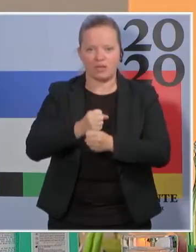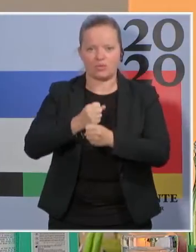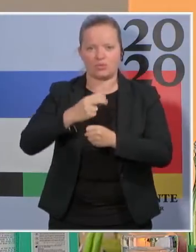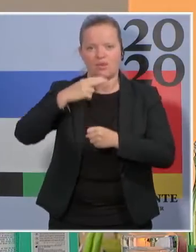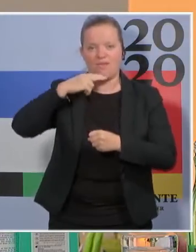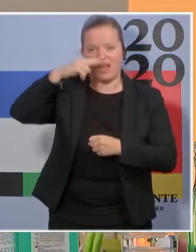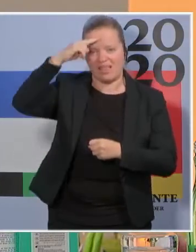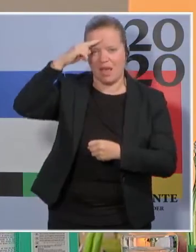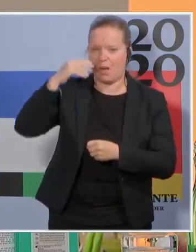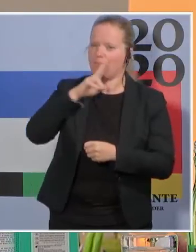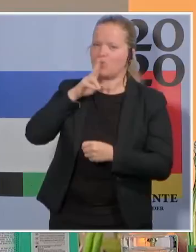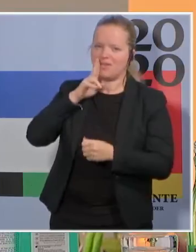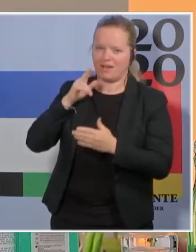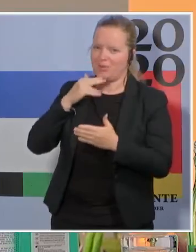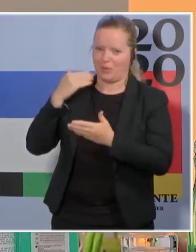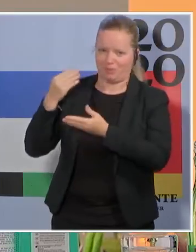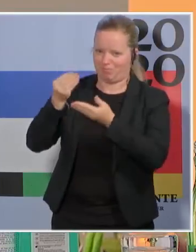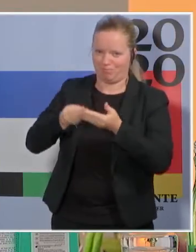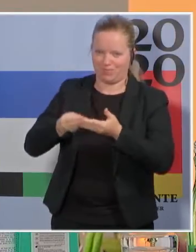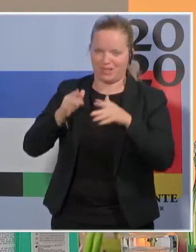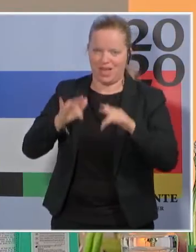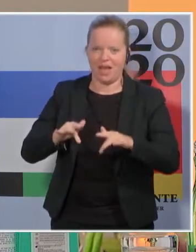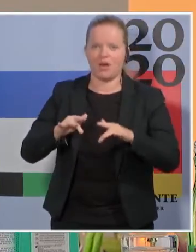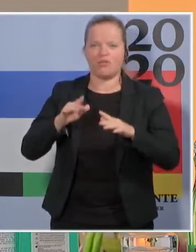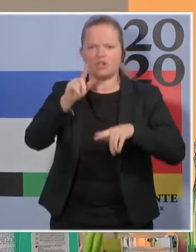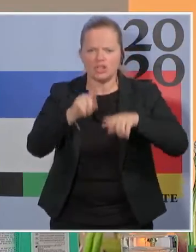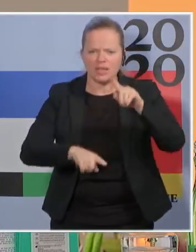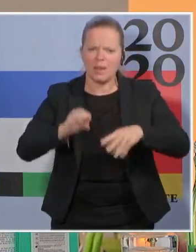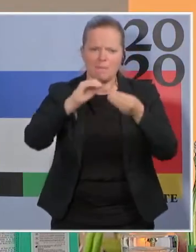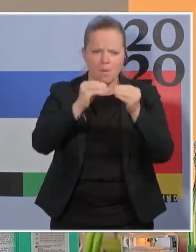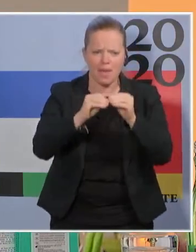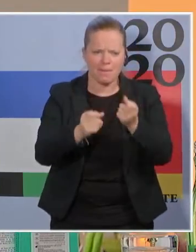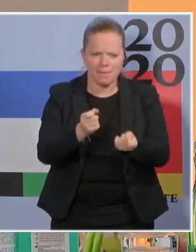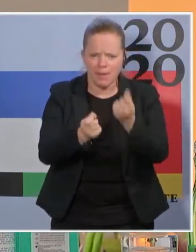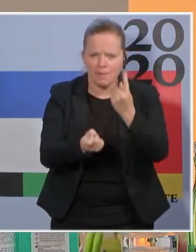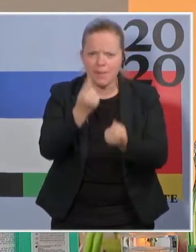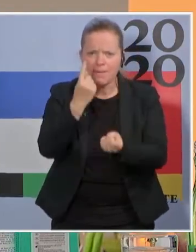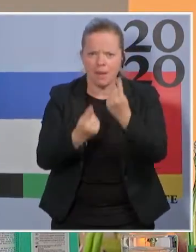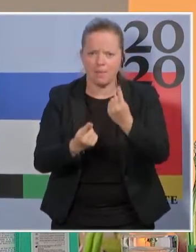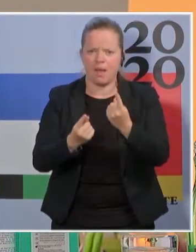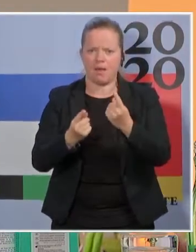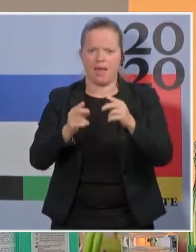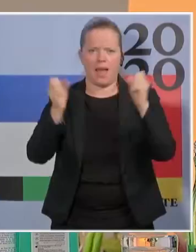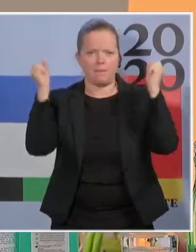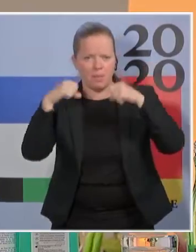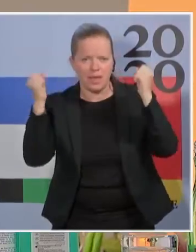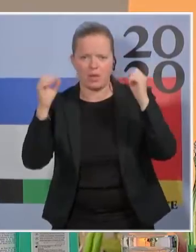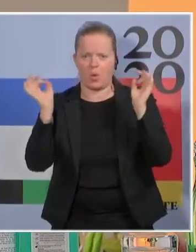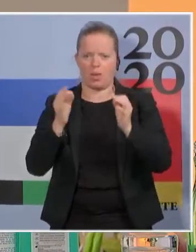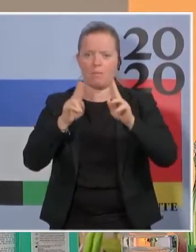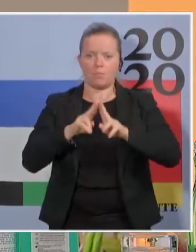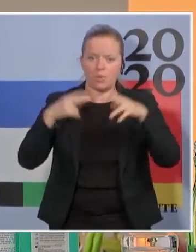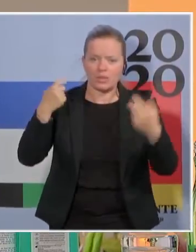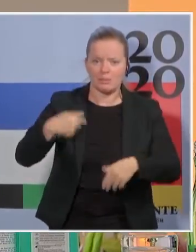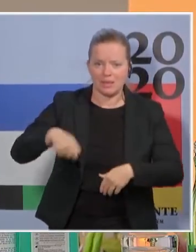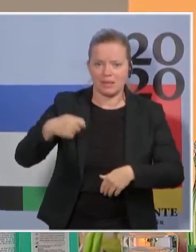überliefert, offenbar unterschiedlichste Problemstellungen, vor denen die Republik oder der Bundespräsident